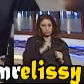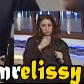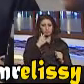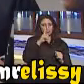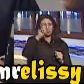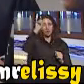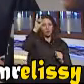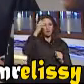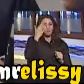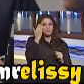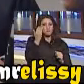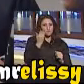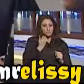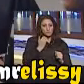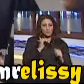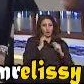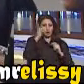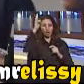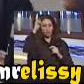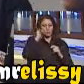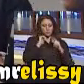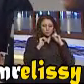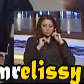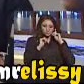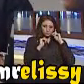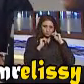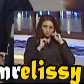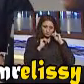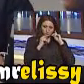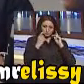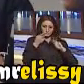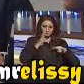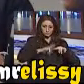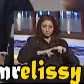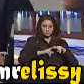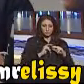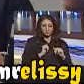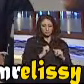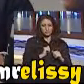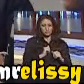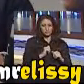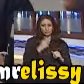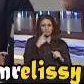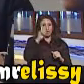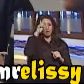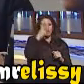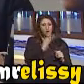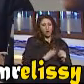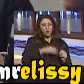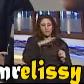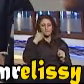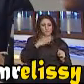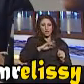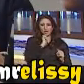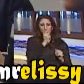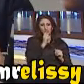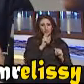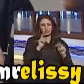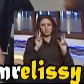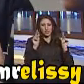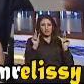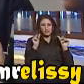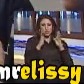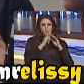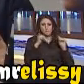لينا كلنا، والله احنا في حاجه مؤلمه، يعني ربنا يتغمده برحمته ان شاء الله. امين يا رب. استاذ علي، حضرتك